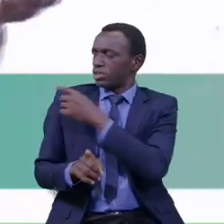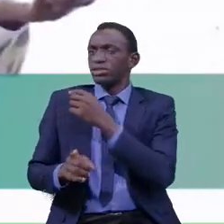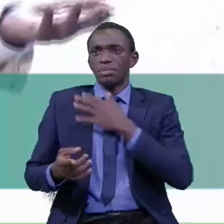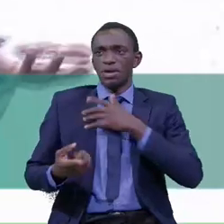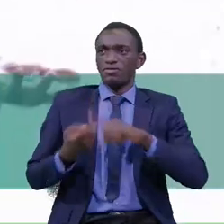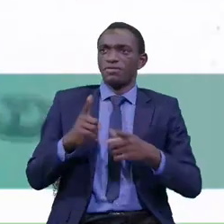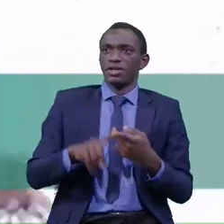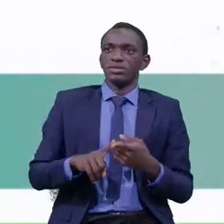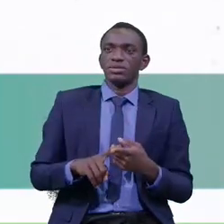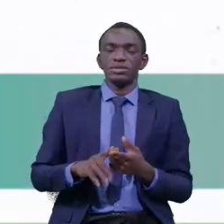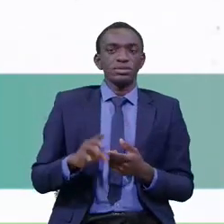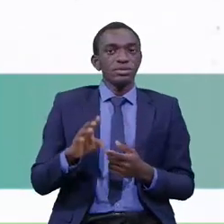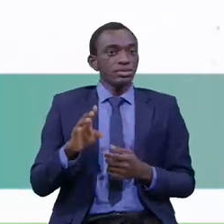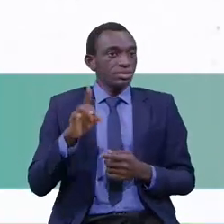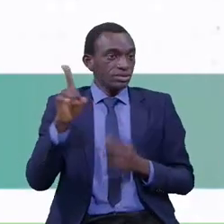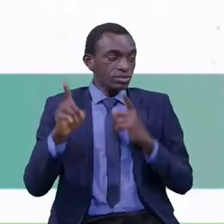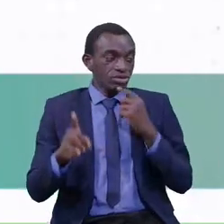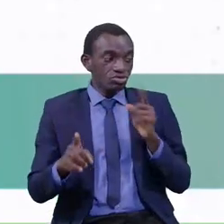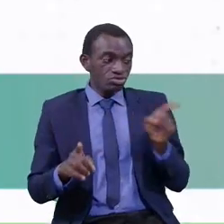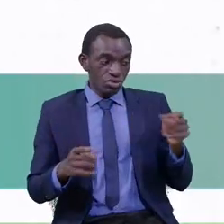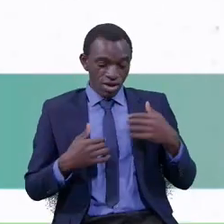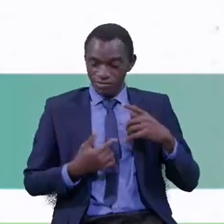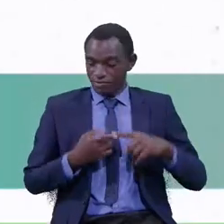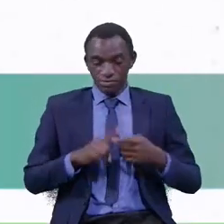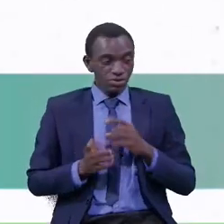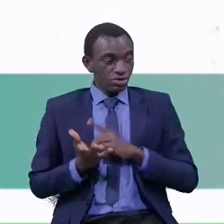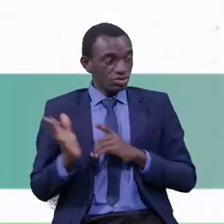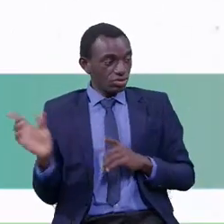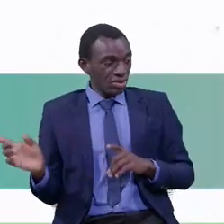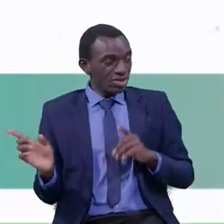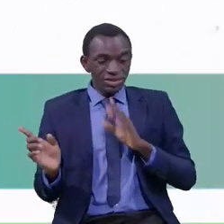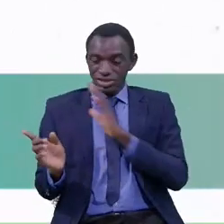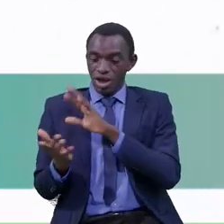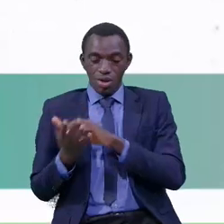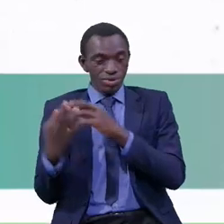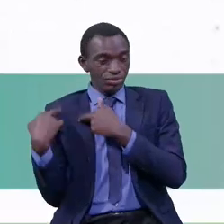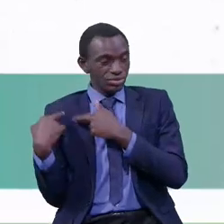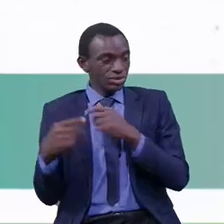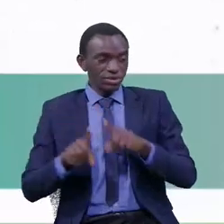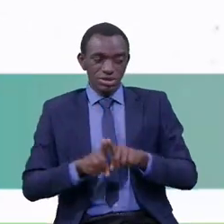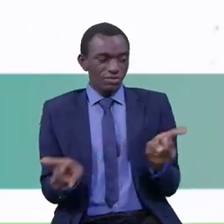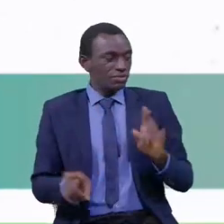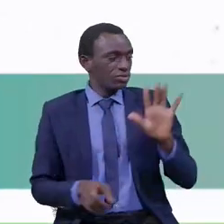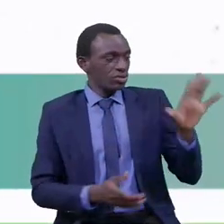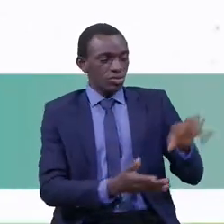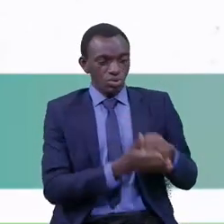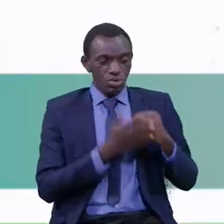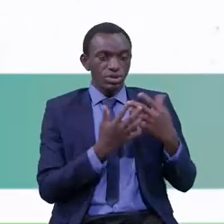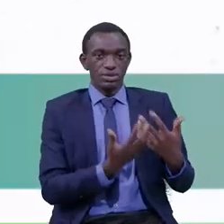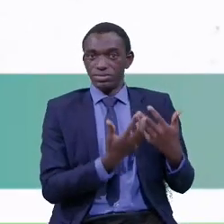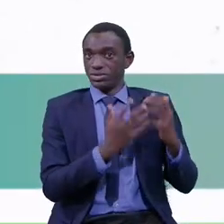as l'appel d'un ingénieur. Tu auras les dons et les outils